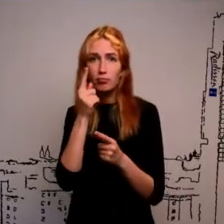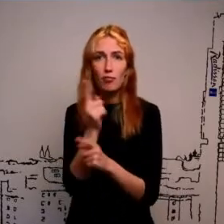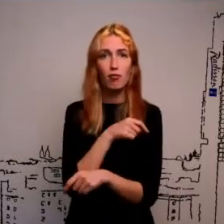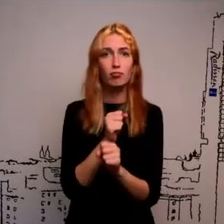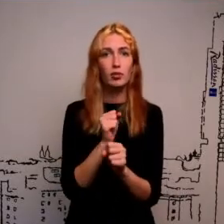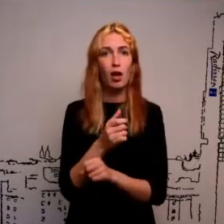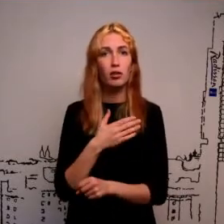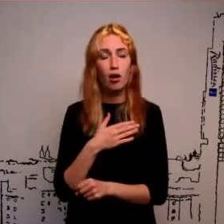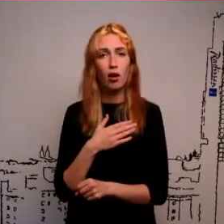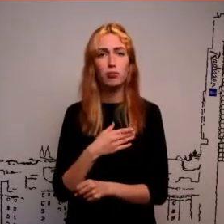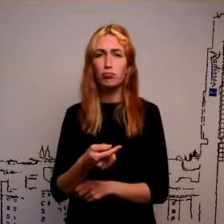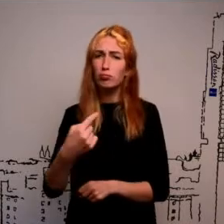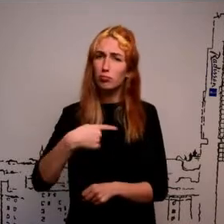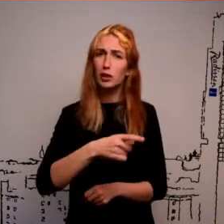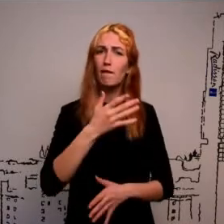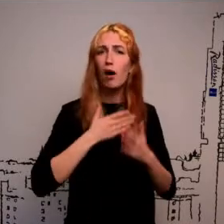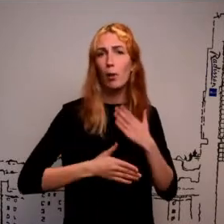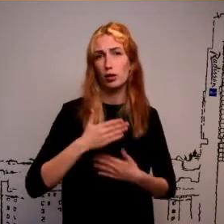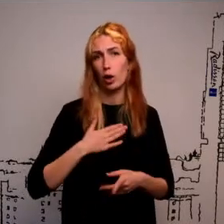siis minge kuhugle vabatahtlikuks.